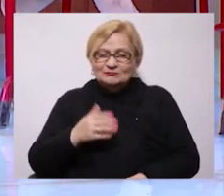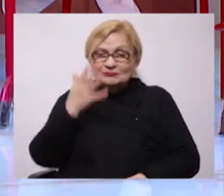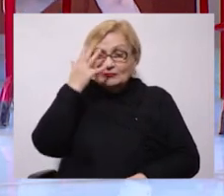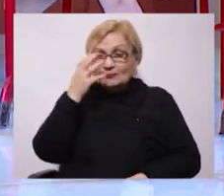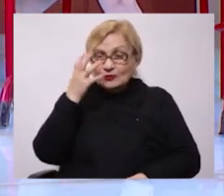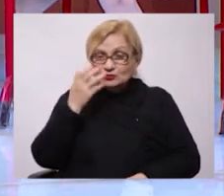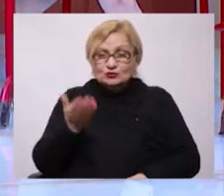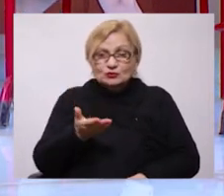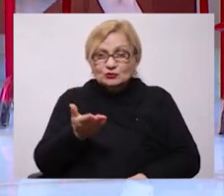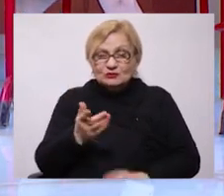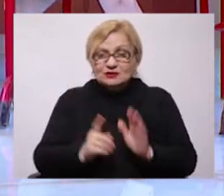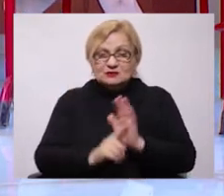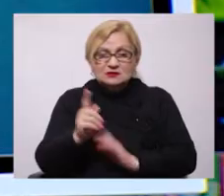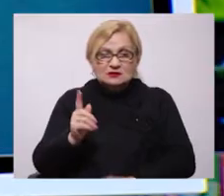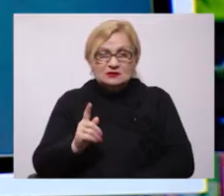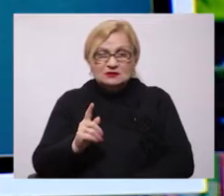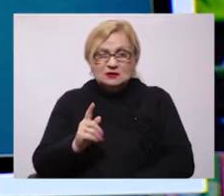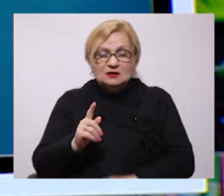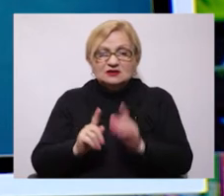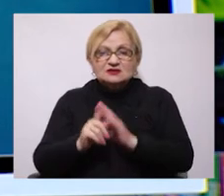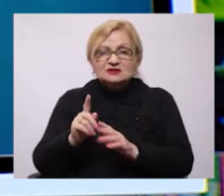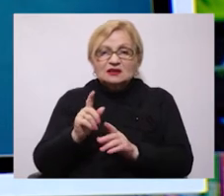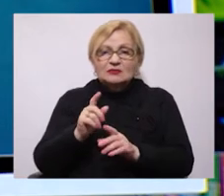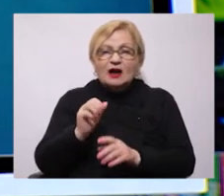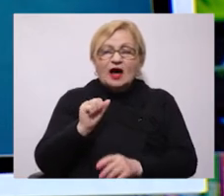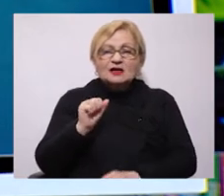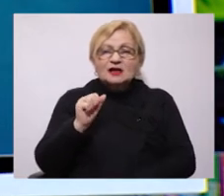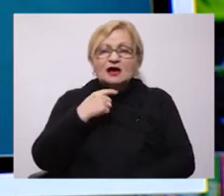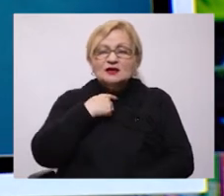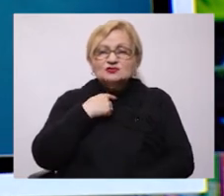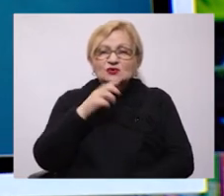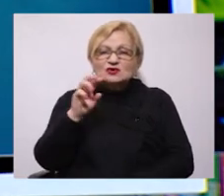ფოტო, რომელიც იწება ასო ჭზე.